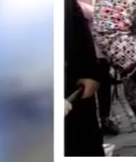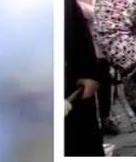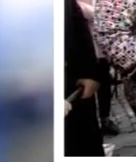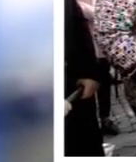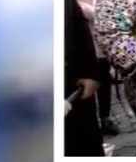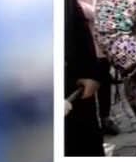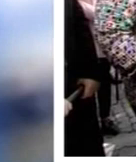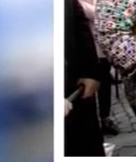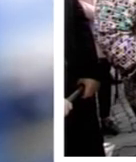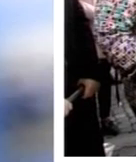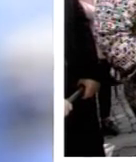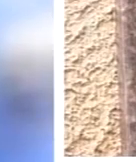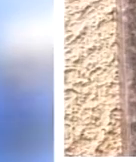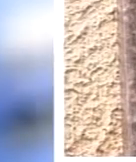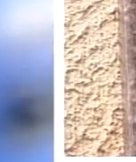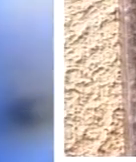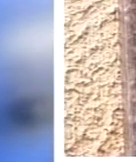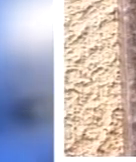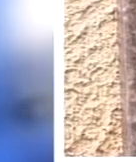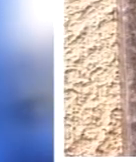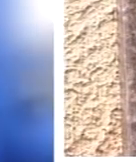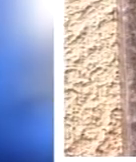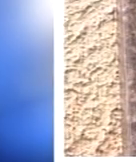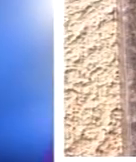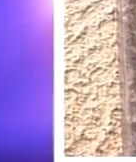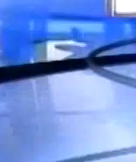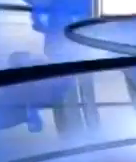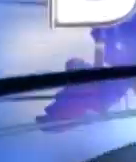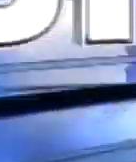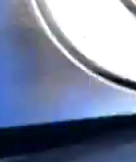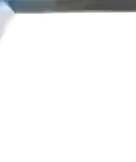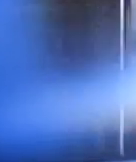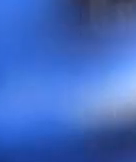У Тернополі відкрили меморіальну дошку Герою Небесної Сотні Тарасу Слободяну.